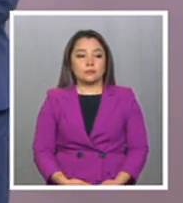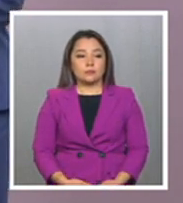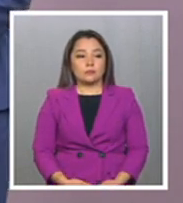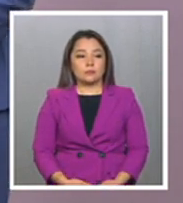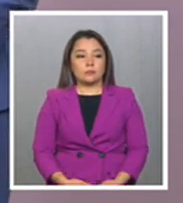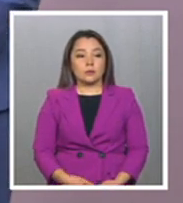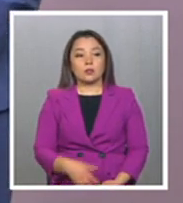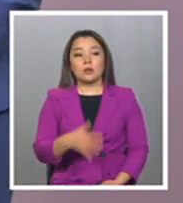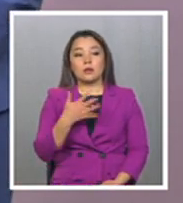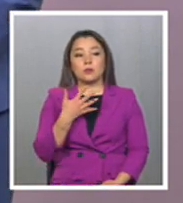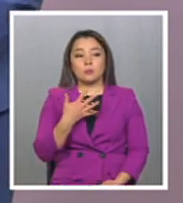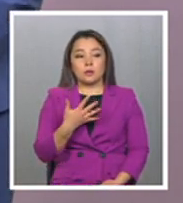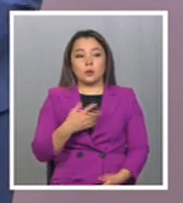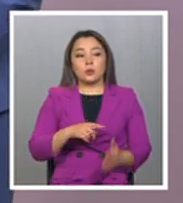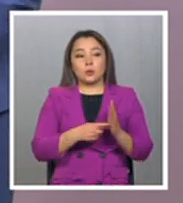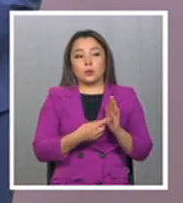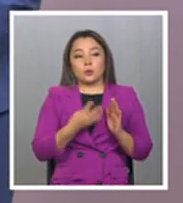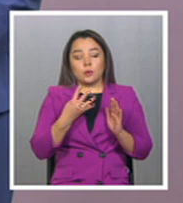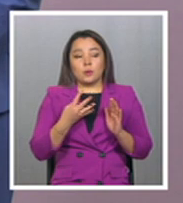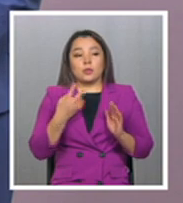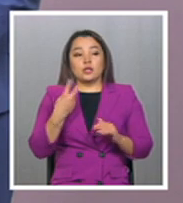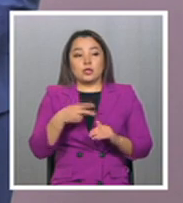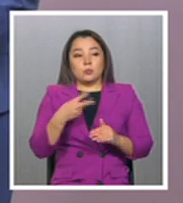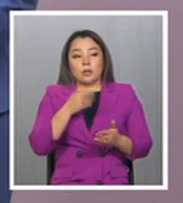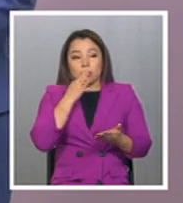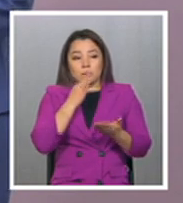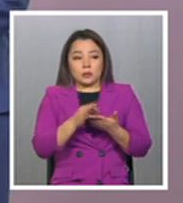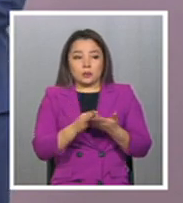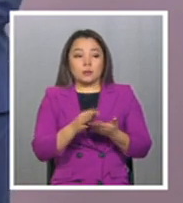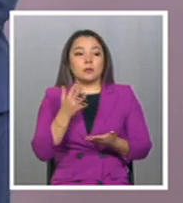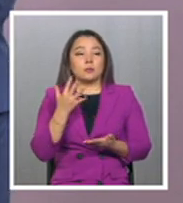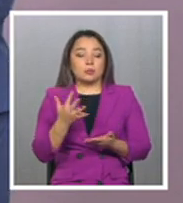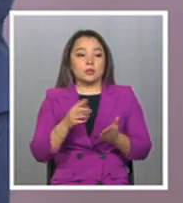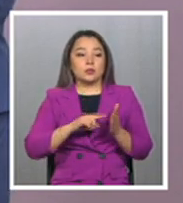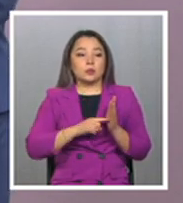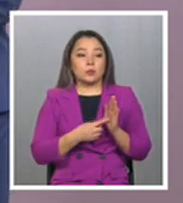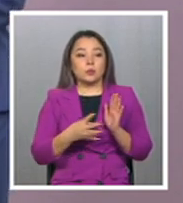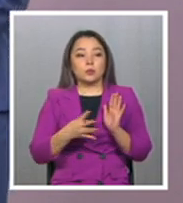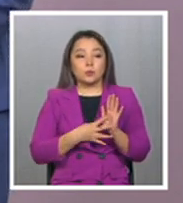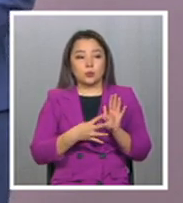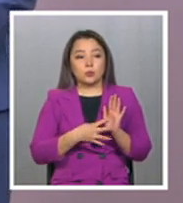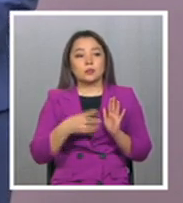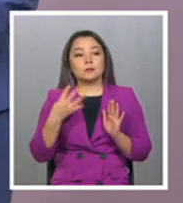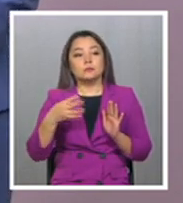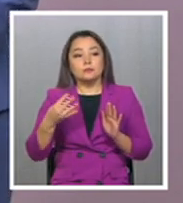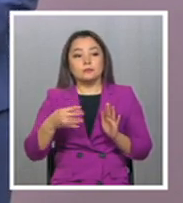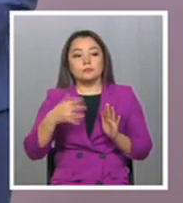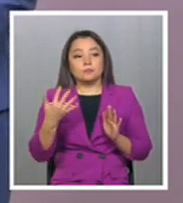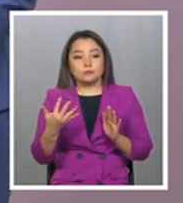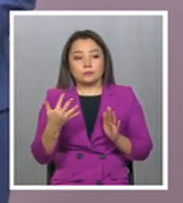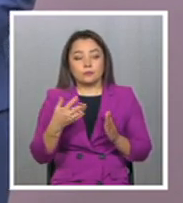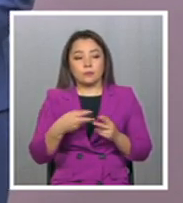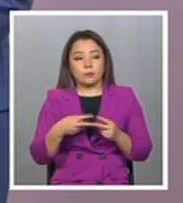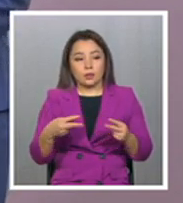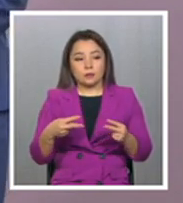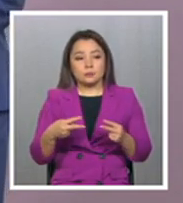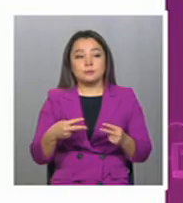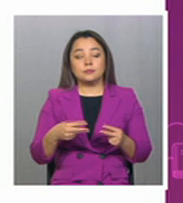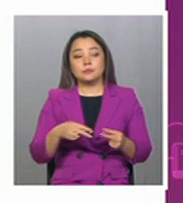артық. 5 пен 4 сандарының көбейтіндісі 20-ға тең. 5 пен 9 сандарының көбейтіндісі